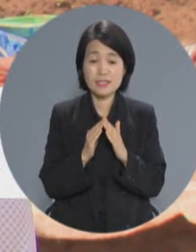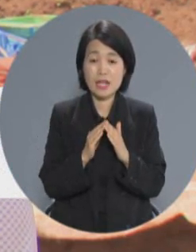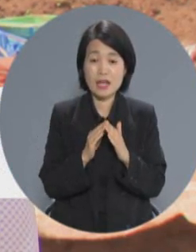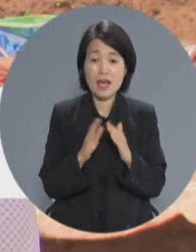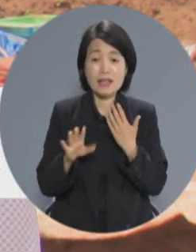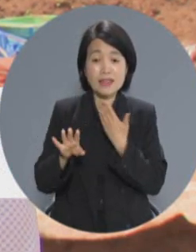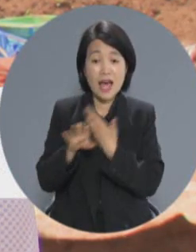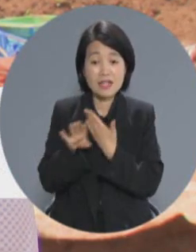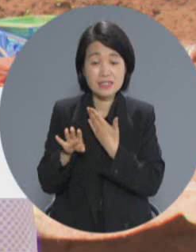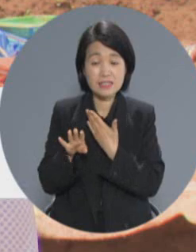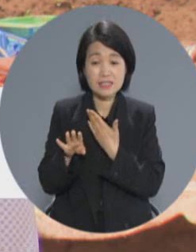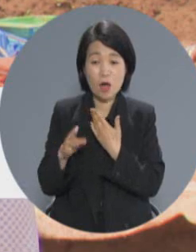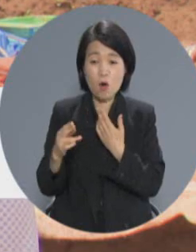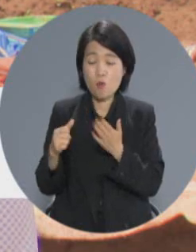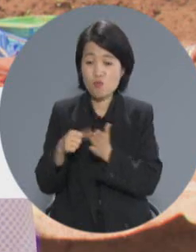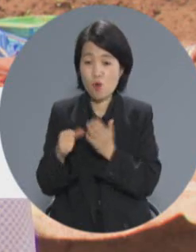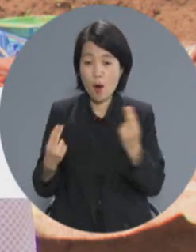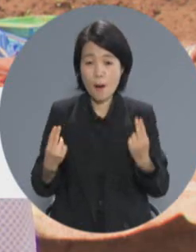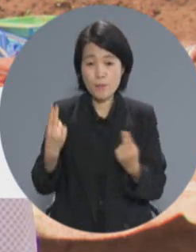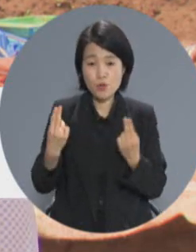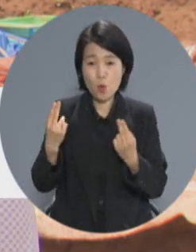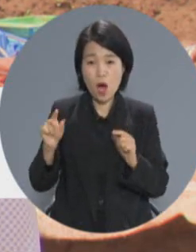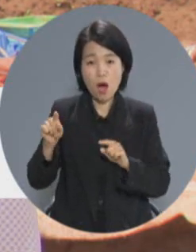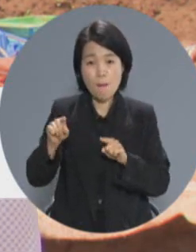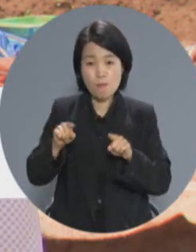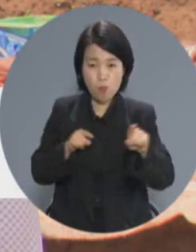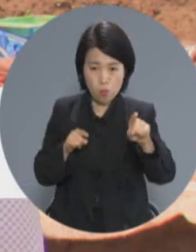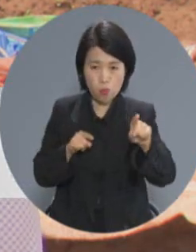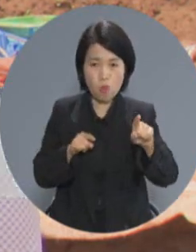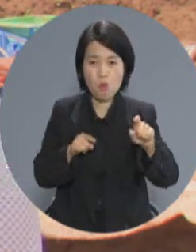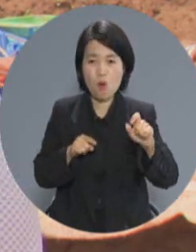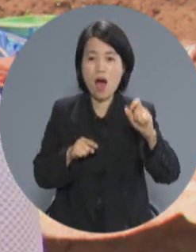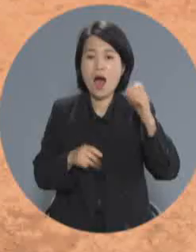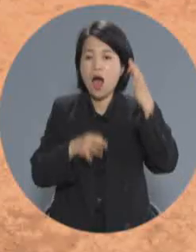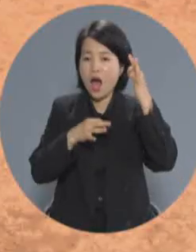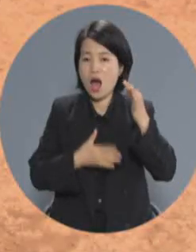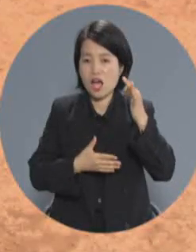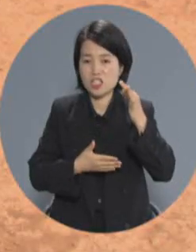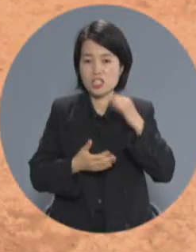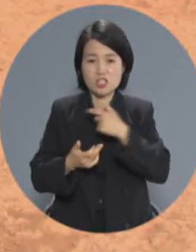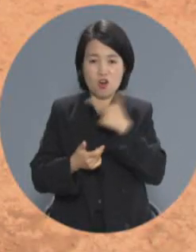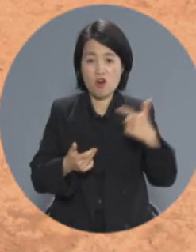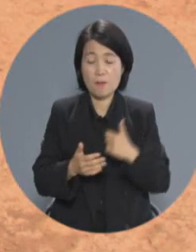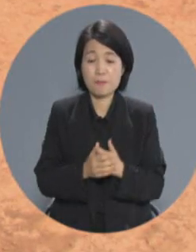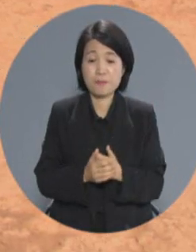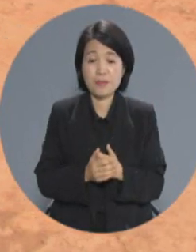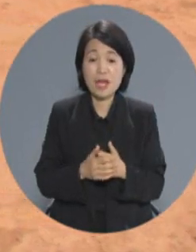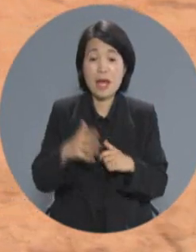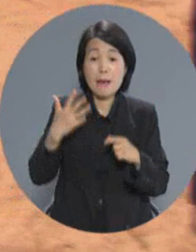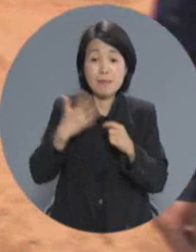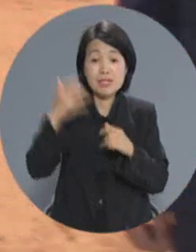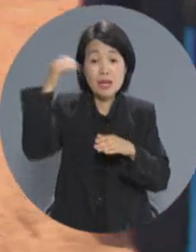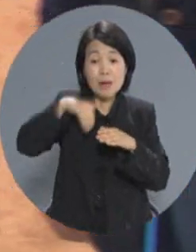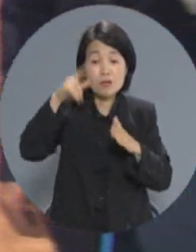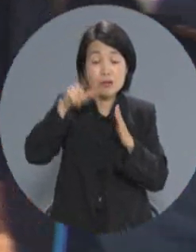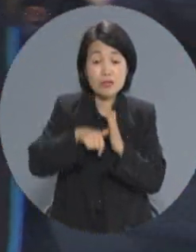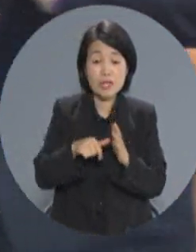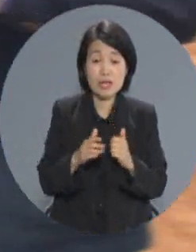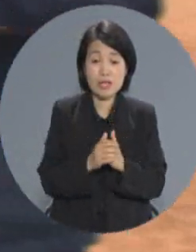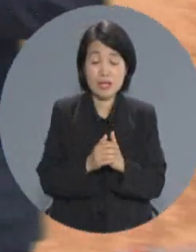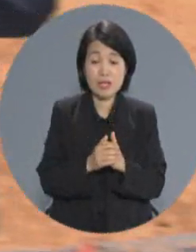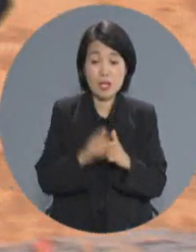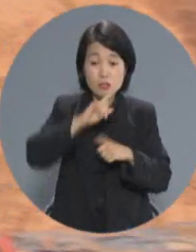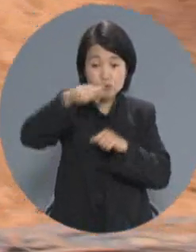어떤 유적과 비교를 했을 때도 거의 압도적으로 매우 높게 나타나고 있습니다. 이번 8차 발굴에서 해남 군곡리